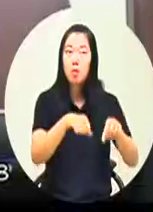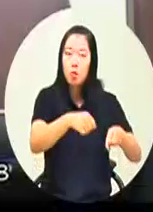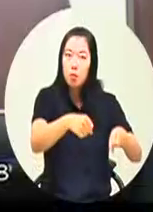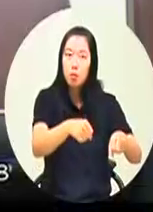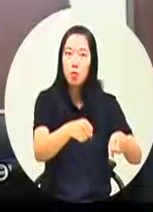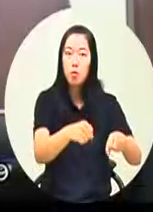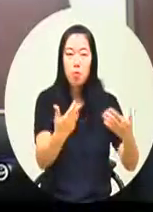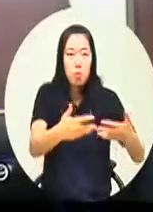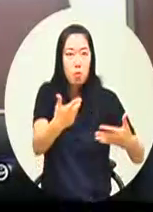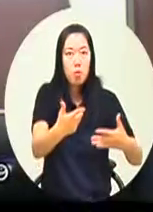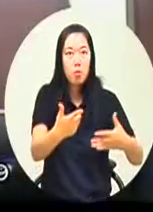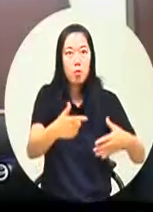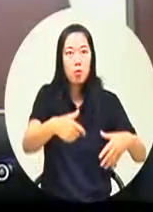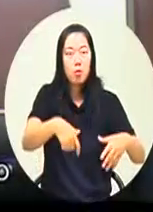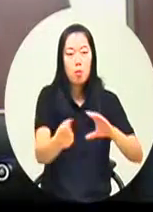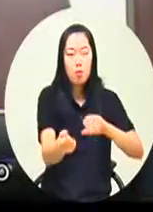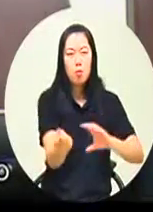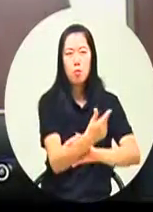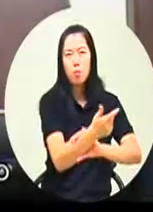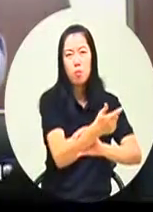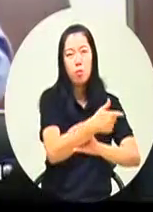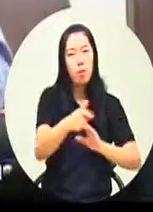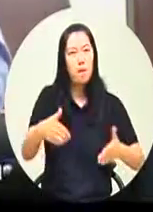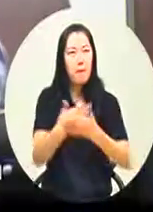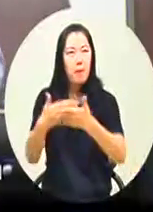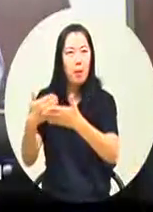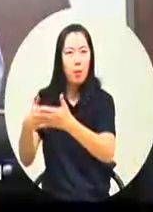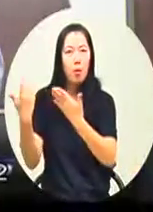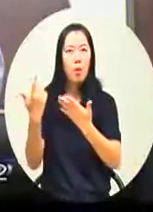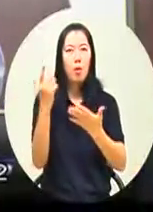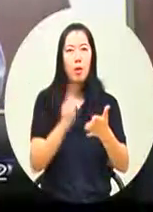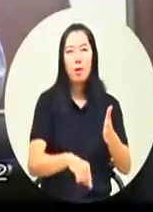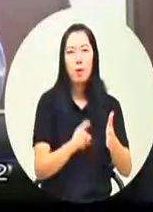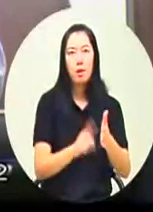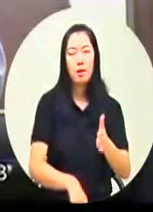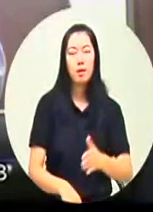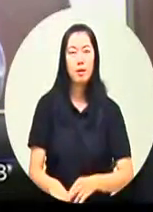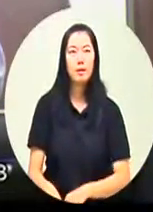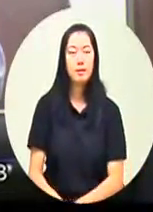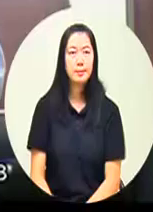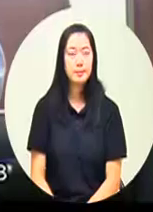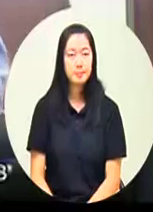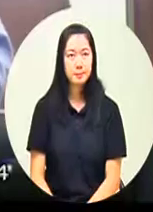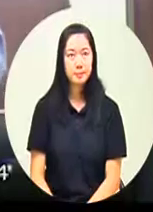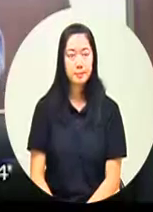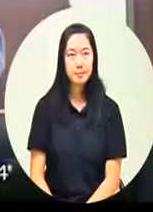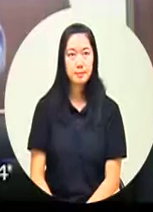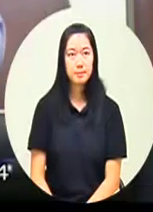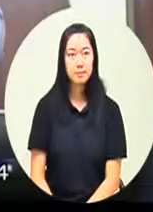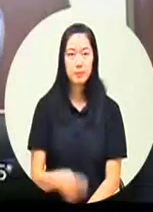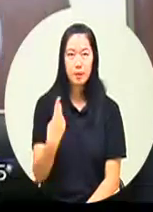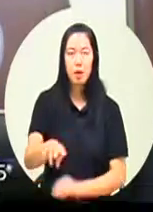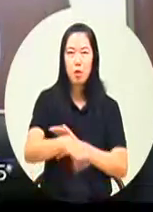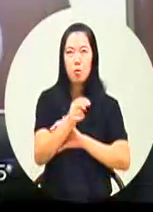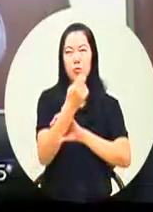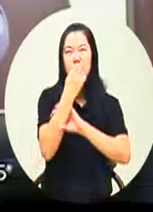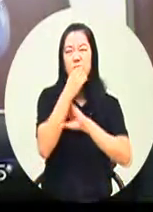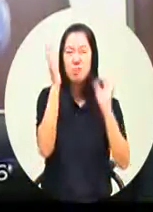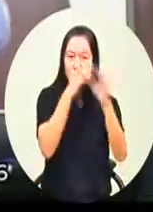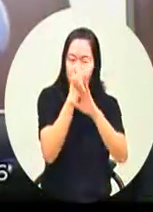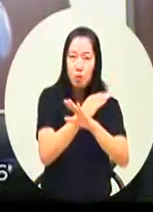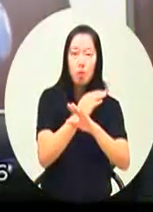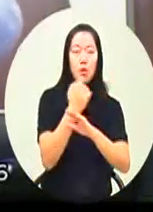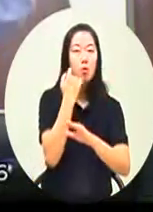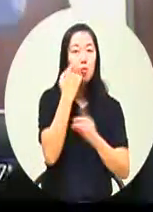快，还有所谓铁包、人包、肉包、肉包铁哈。那这是空气污染嘛？那现在你电动化之